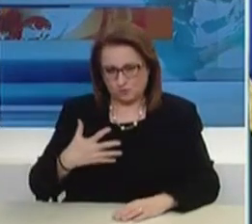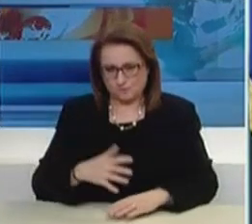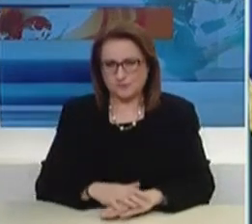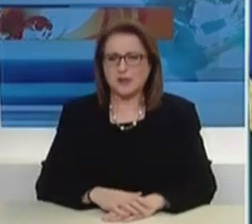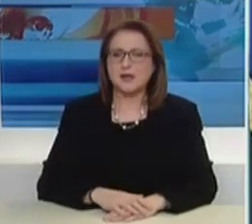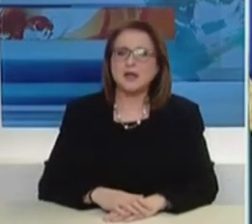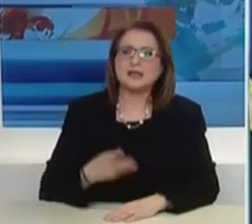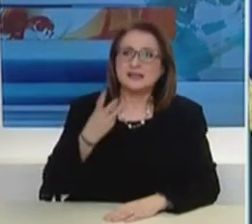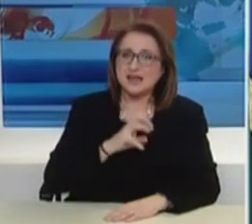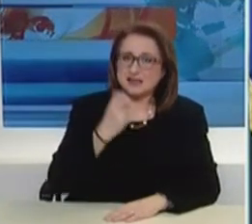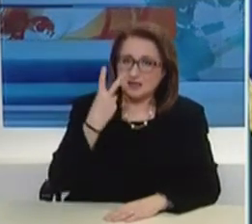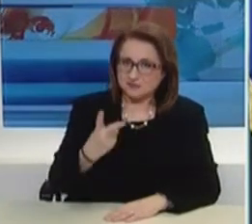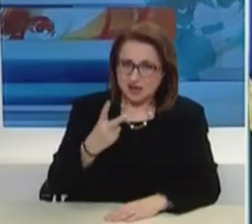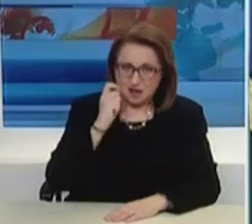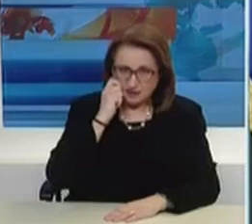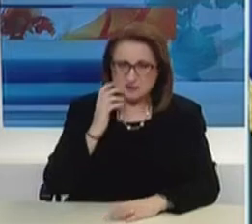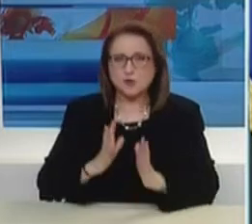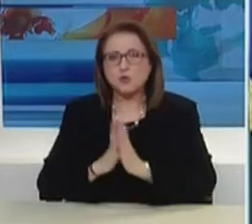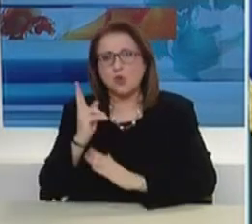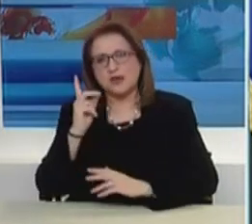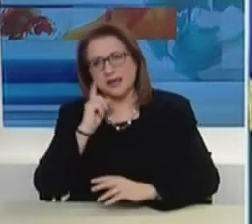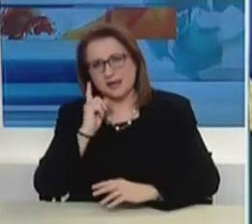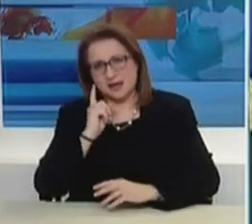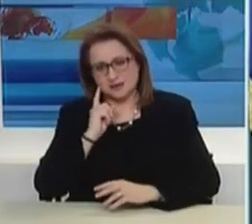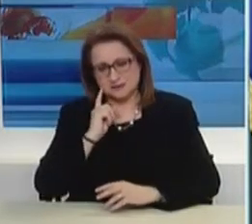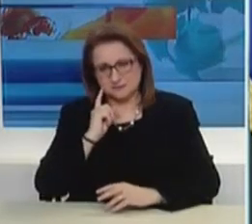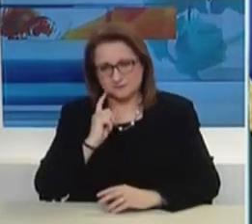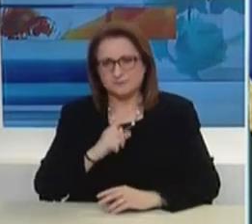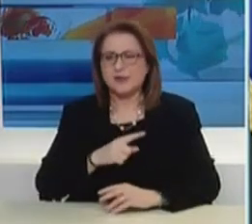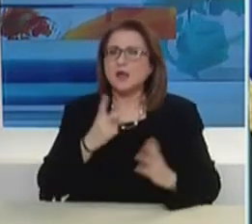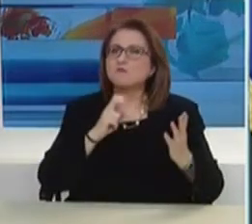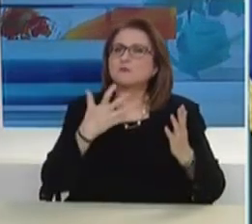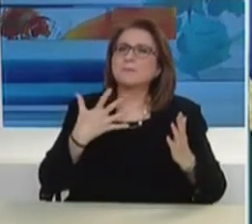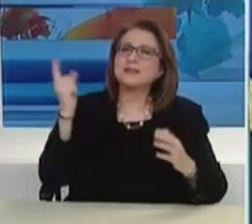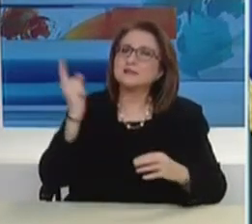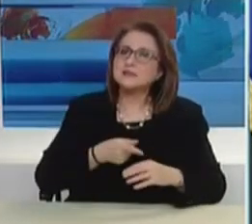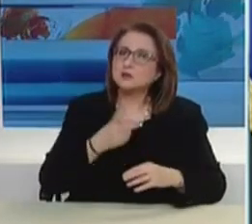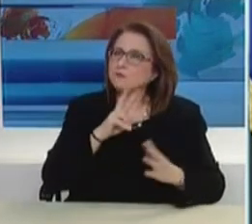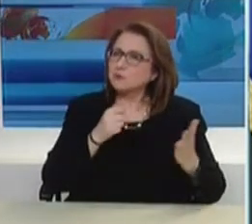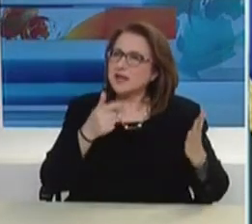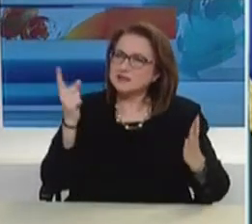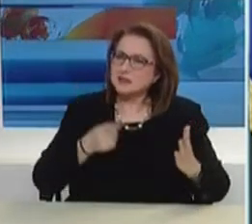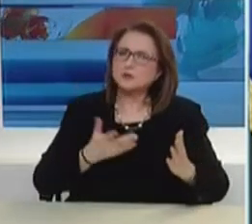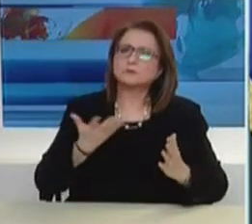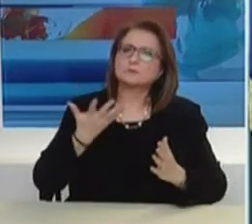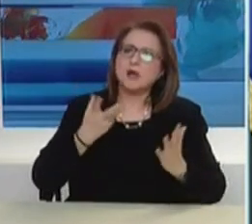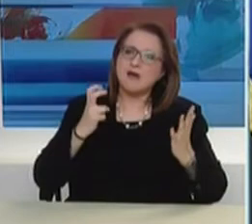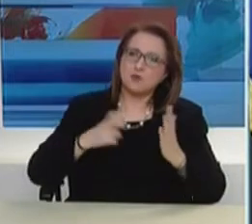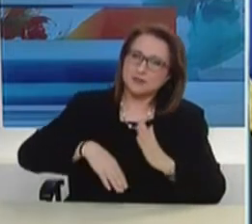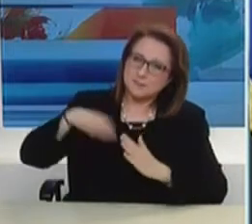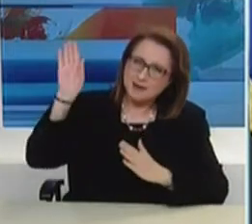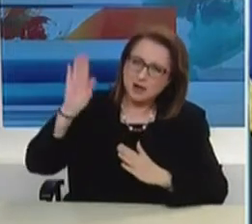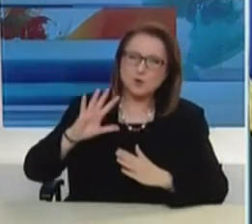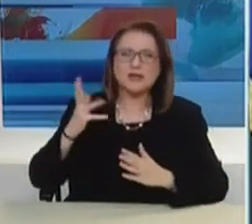γυναίκες. Οι 96% έχουν κάποιο υποκείμενο νόσημα ή και ηλικία 70 ετών και άνω.